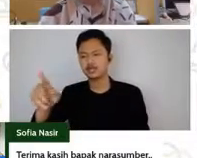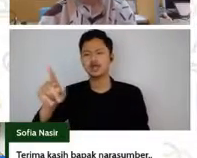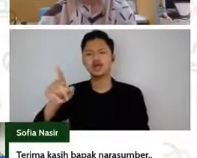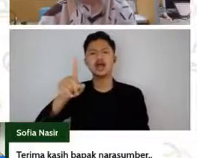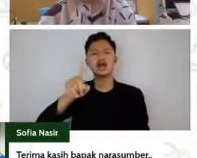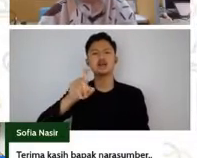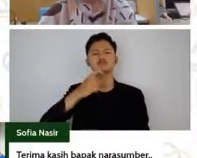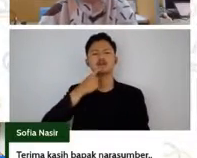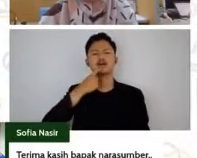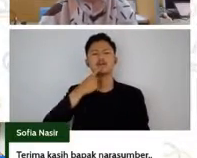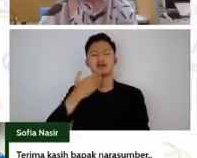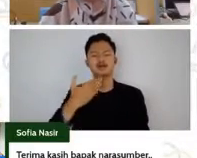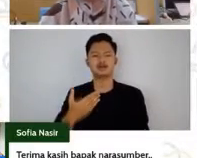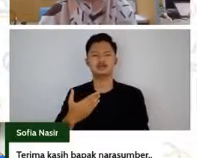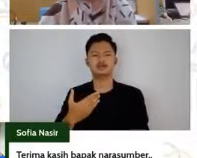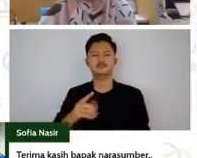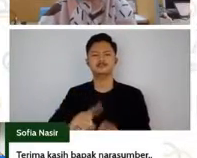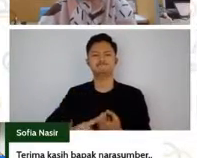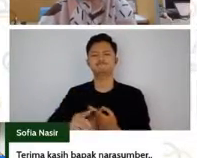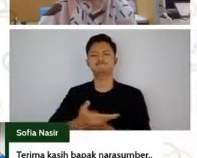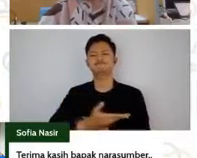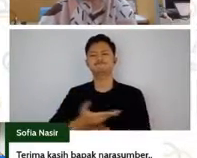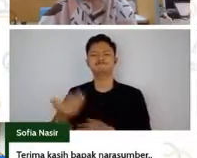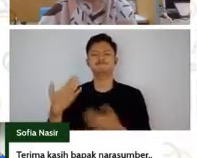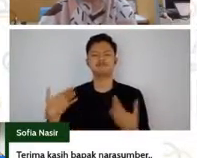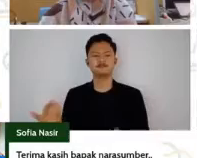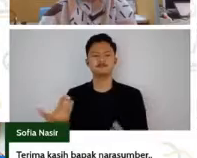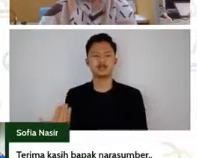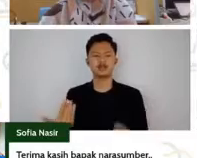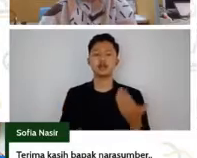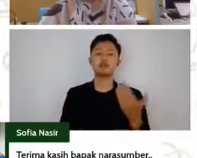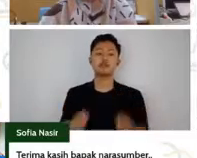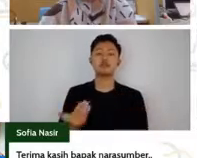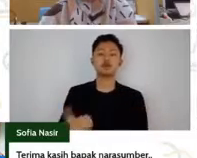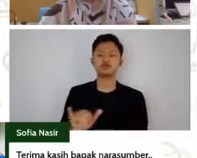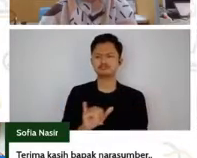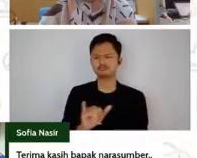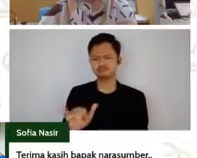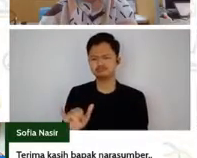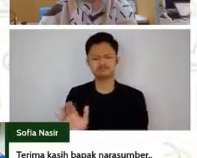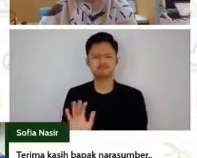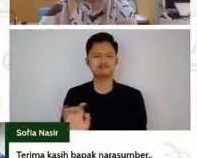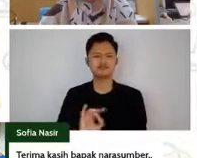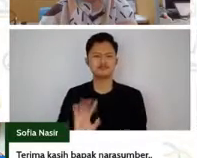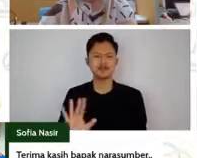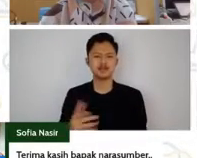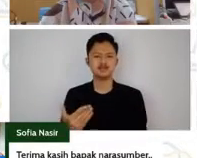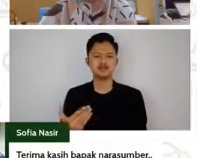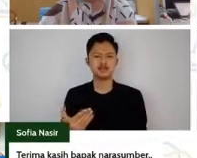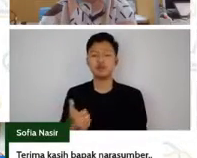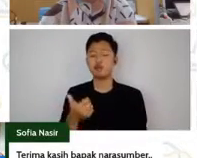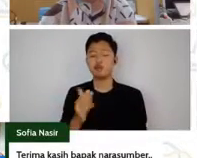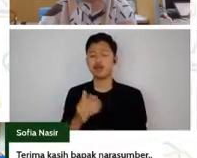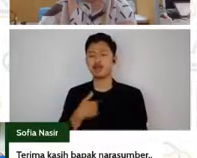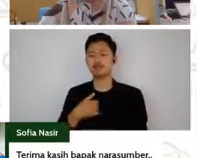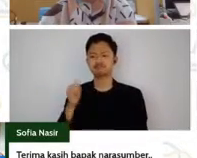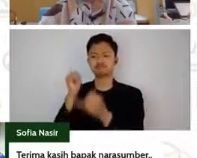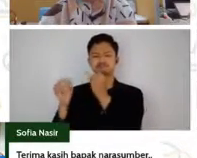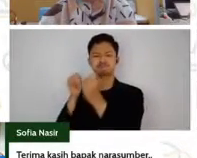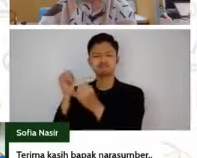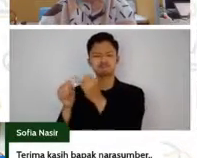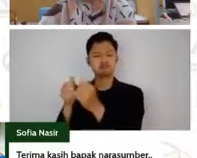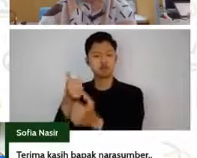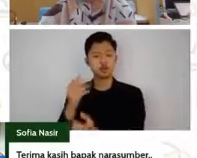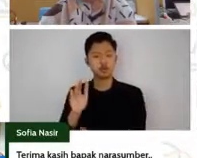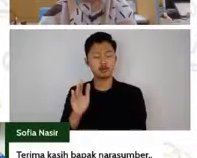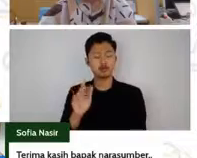lakukan terhadap teman kalian yang mungkin tidak sama dengan kalian seperti itu. Boleh enggak kita mengejek mereka itu?